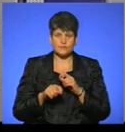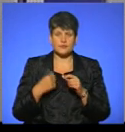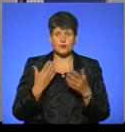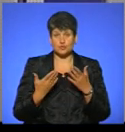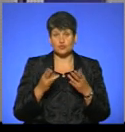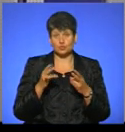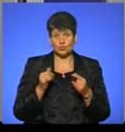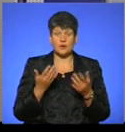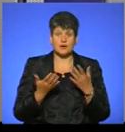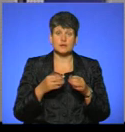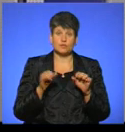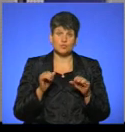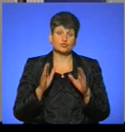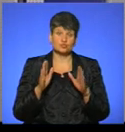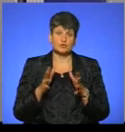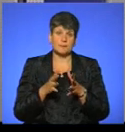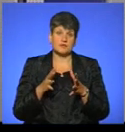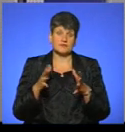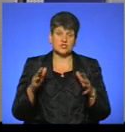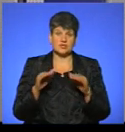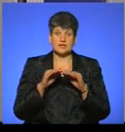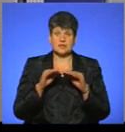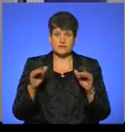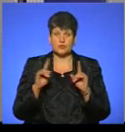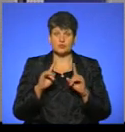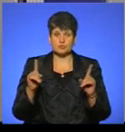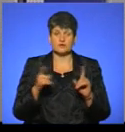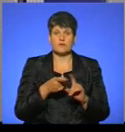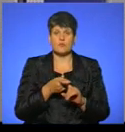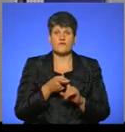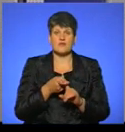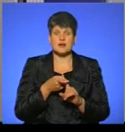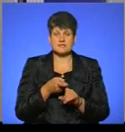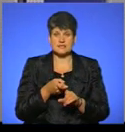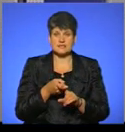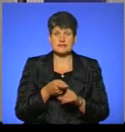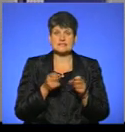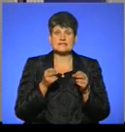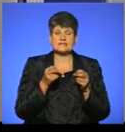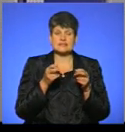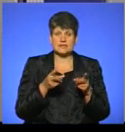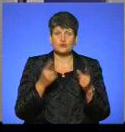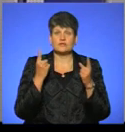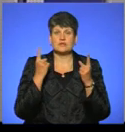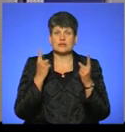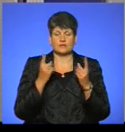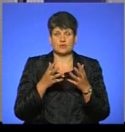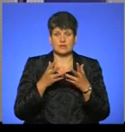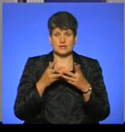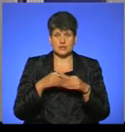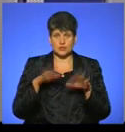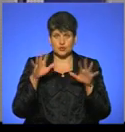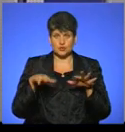можуть бути і підвищення рівнів, особливо пов'язані з скидом великої кількості дощових